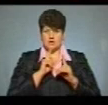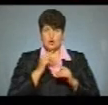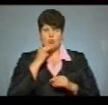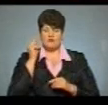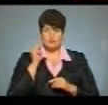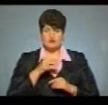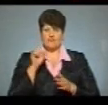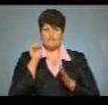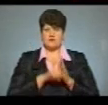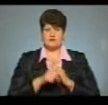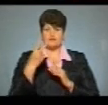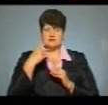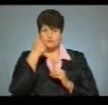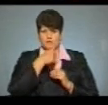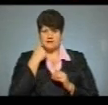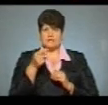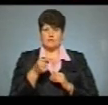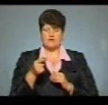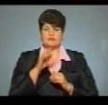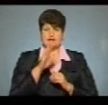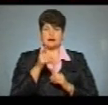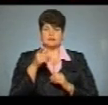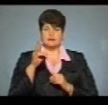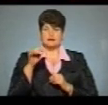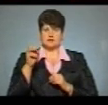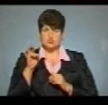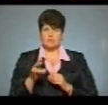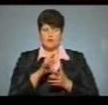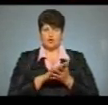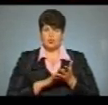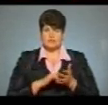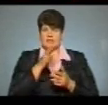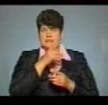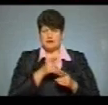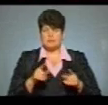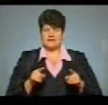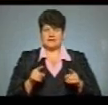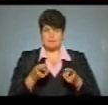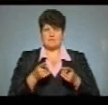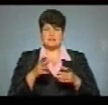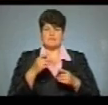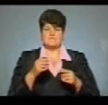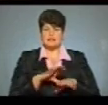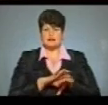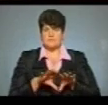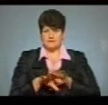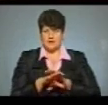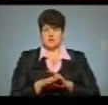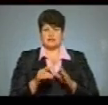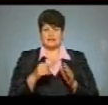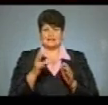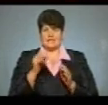Обвинуваченим у вбивстві 20-річного тернополянина Віталія Гнатишина продовжили термін тримання під вартою і домашнім арештом на 60